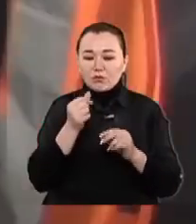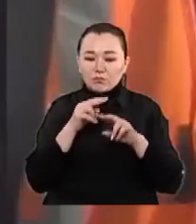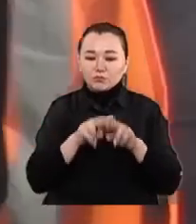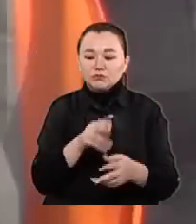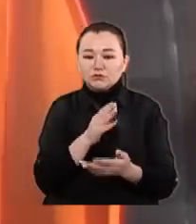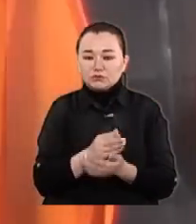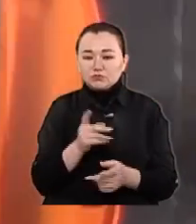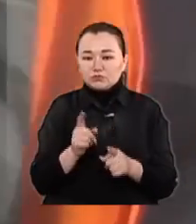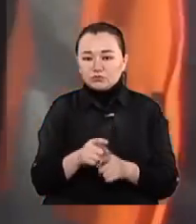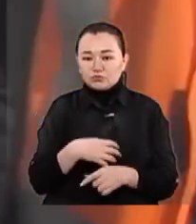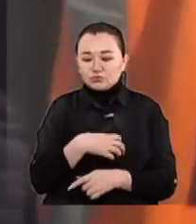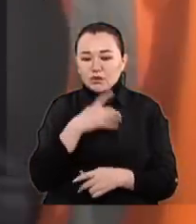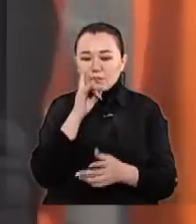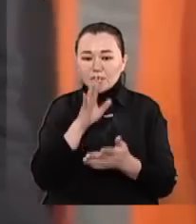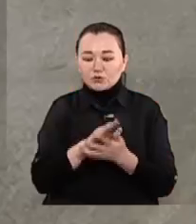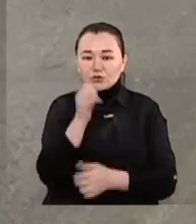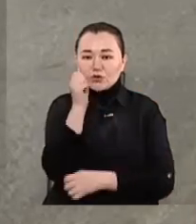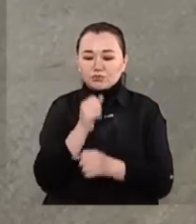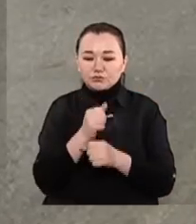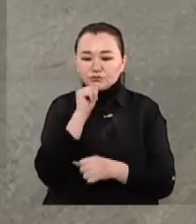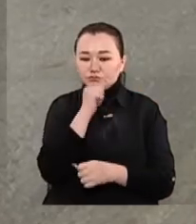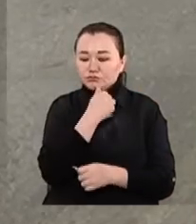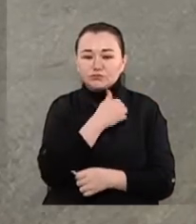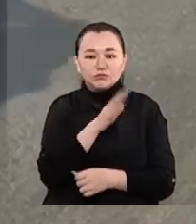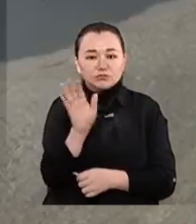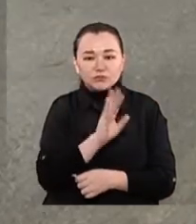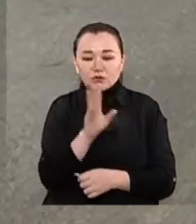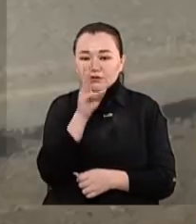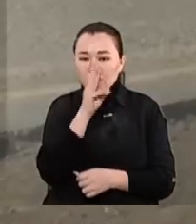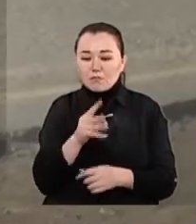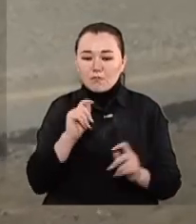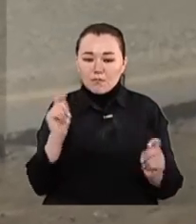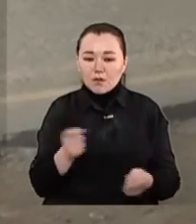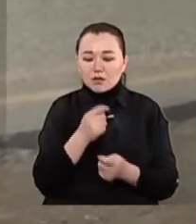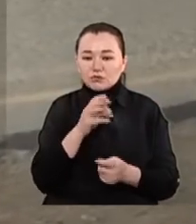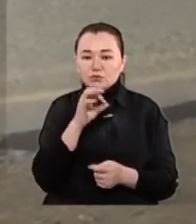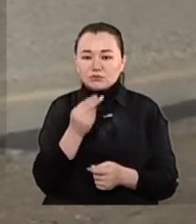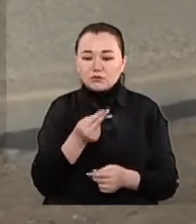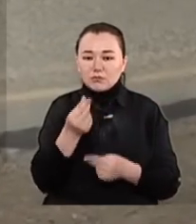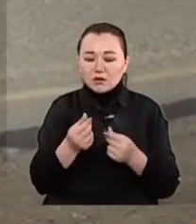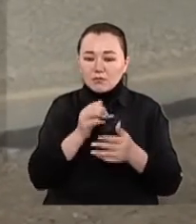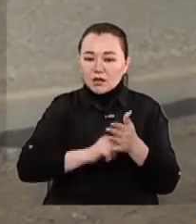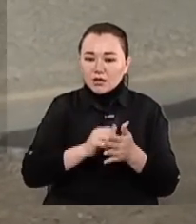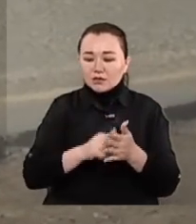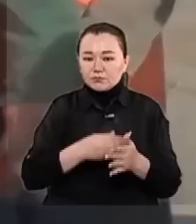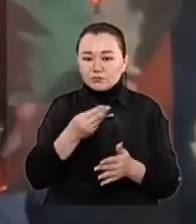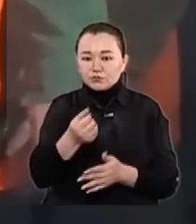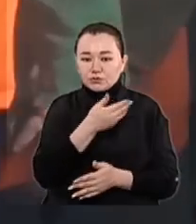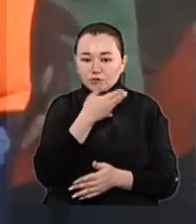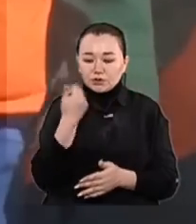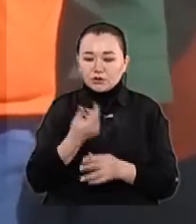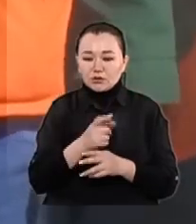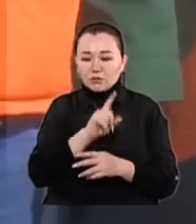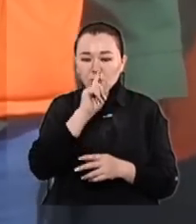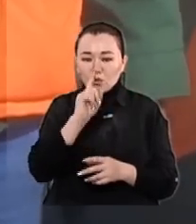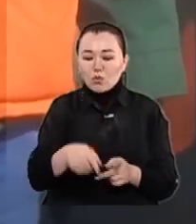күйге түскені масқара. Бірақ жұмысшылар жалқаулықты желеу етпейді. Жалақының аздығы әлеуметтік төлемнің түспеуі түрткі болды дейді. Бір жыл